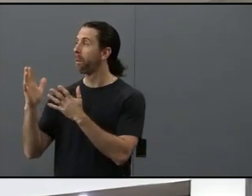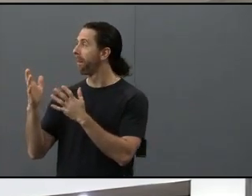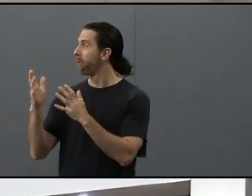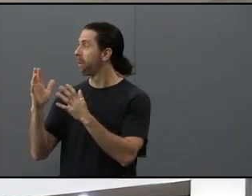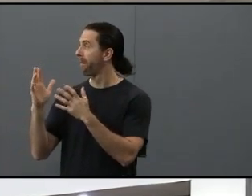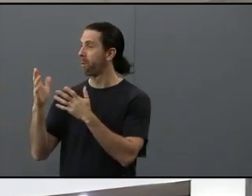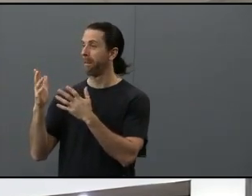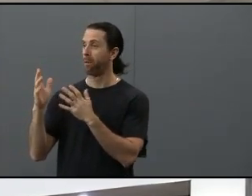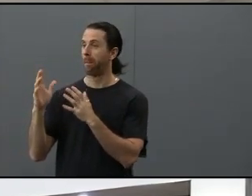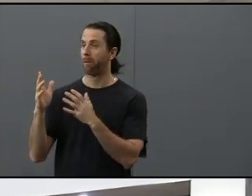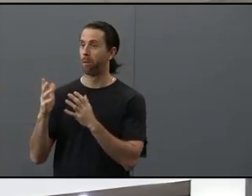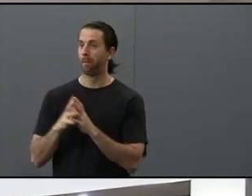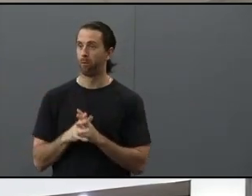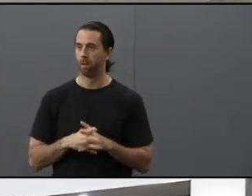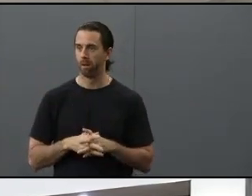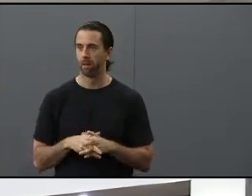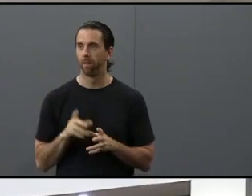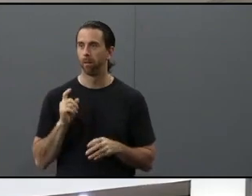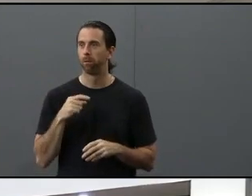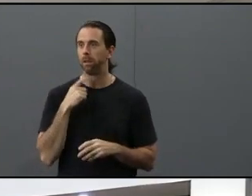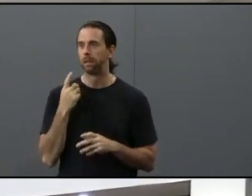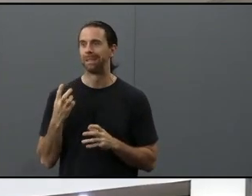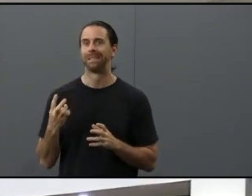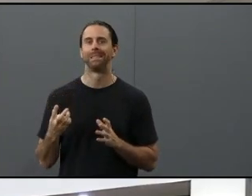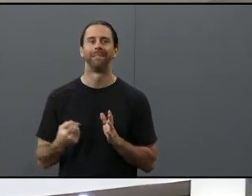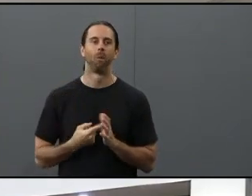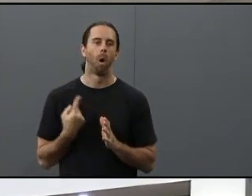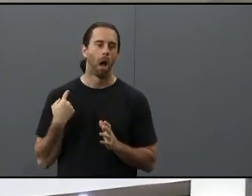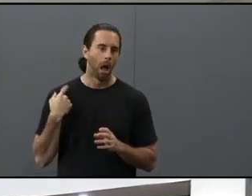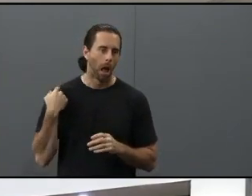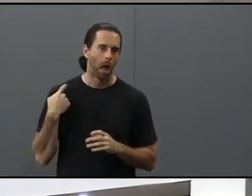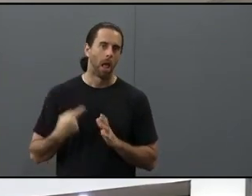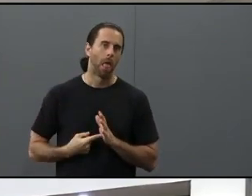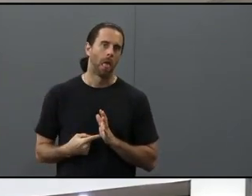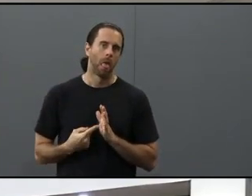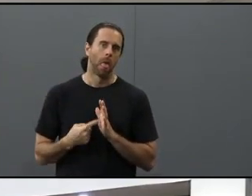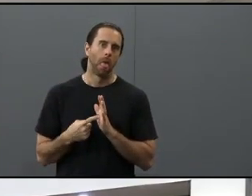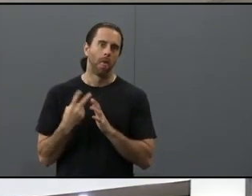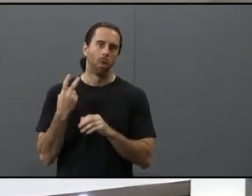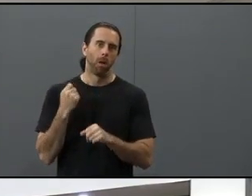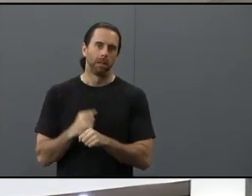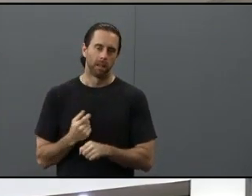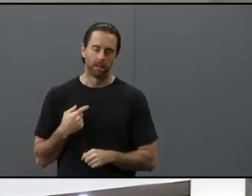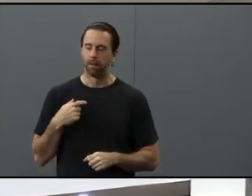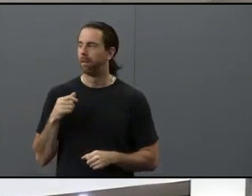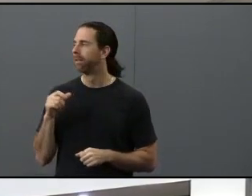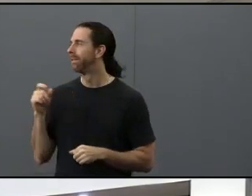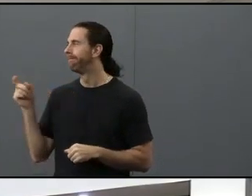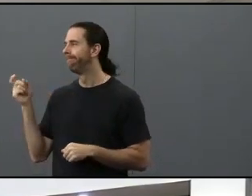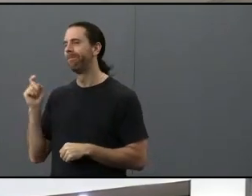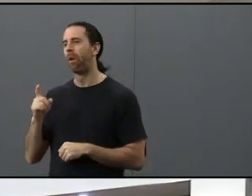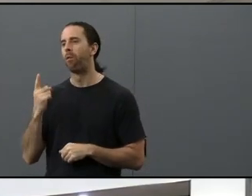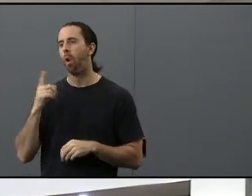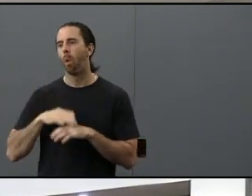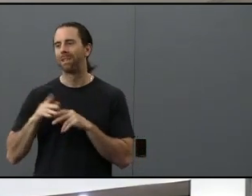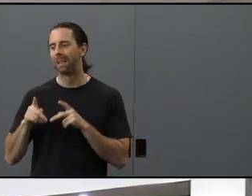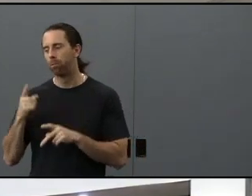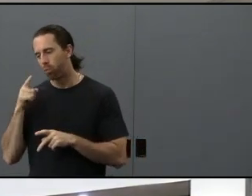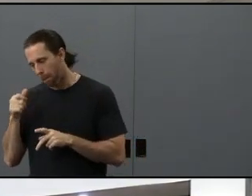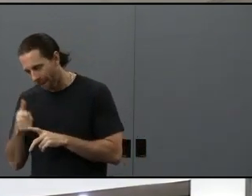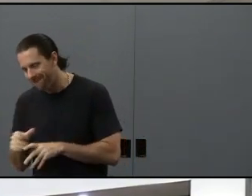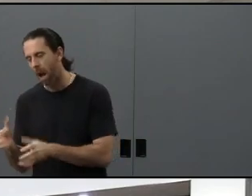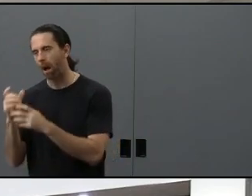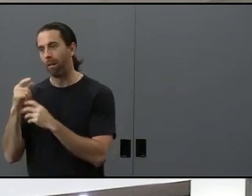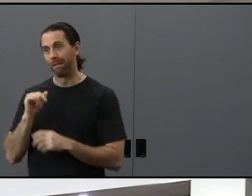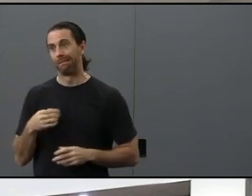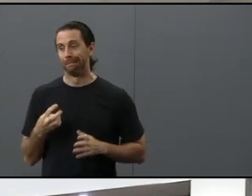bravo il a fallu que je le dise pendant six fois en séance du conseil depuis 2 ans et demi pu il fallait juste qu'un conseiller soit là pour le faire ben j'ai ai dit au moins